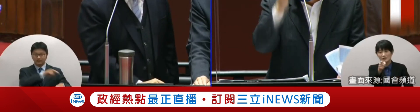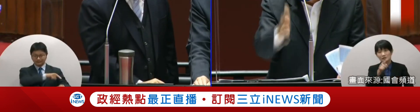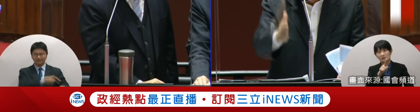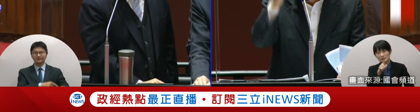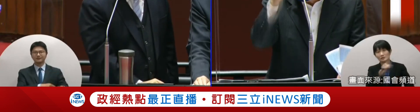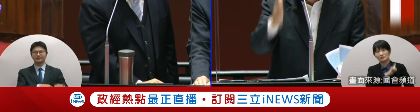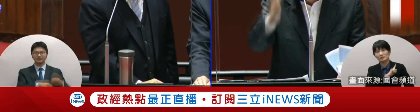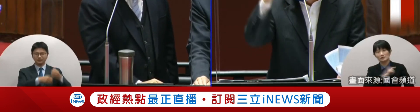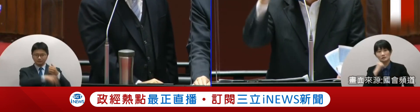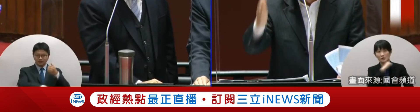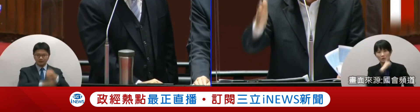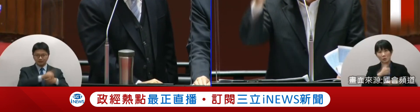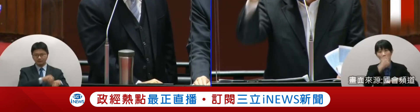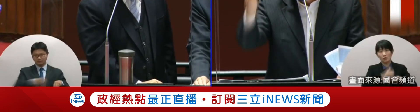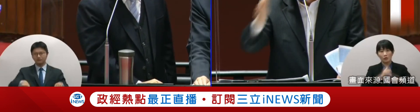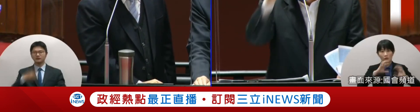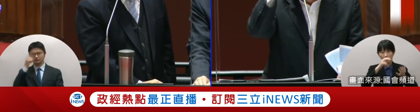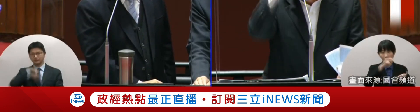们台湾这么多